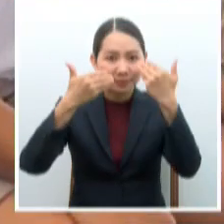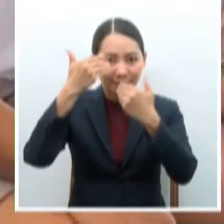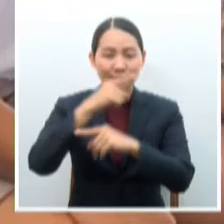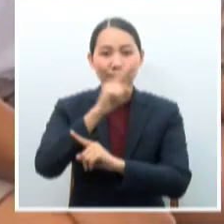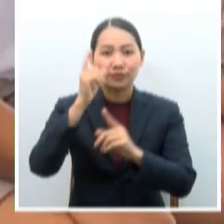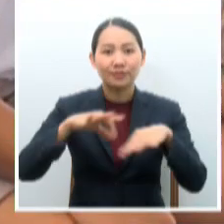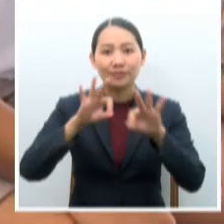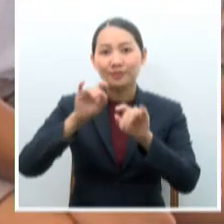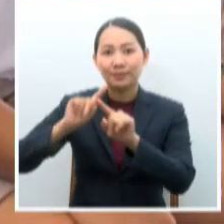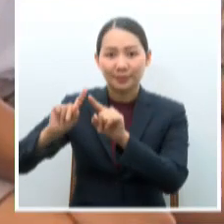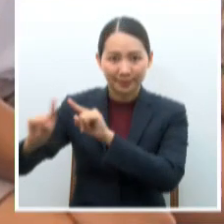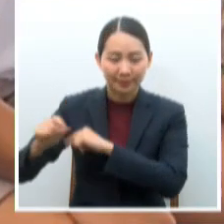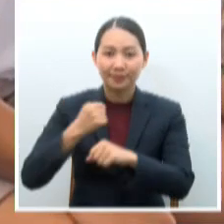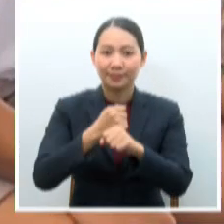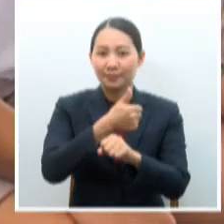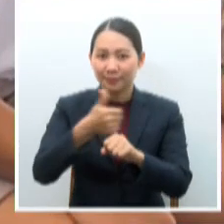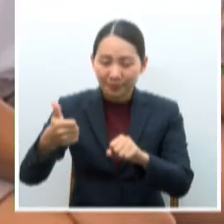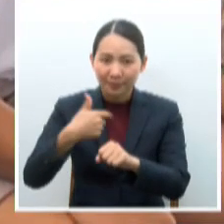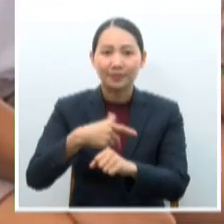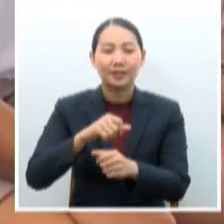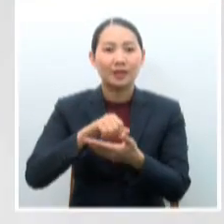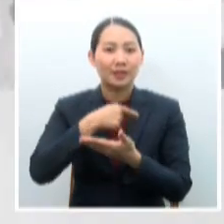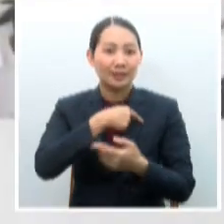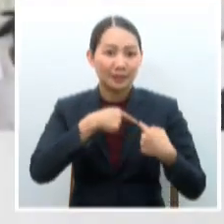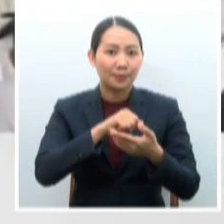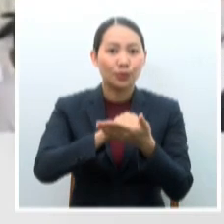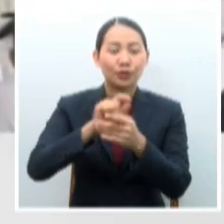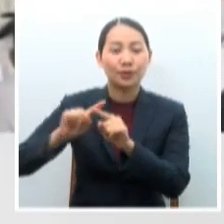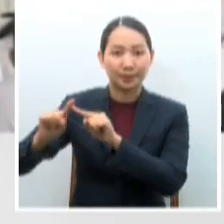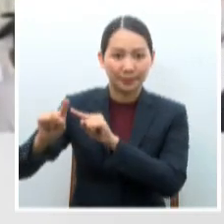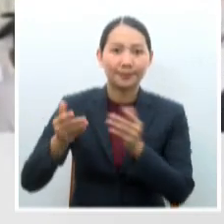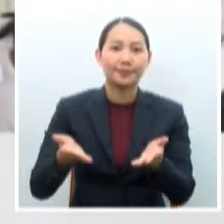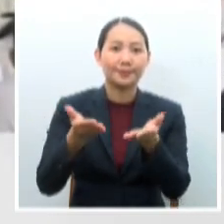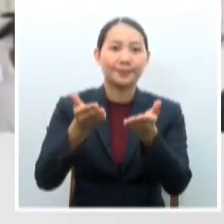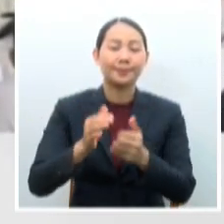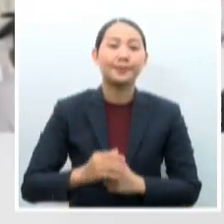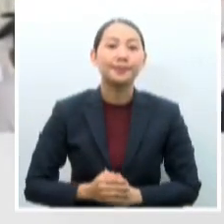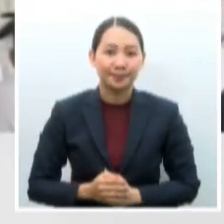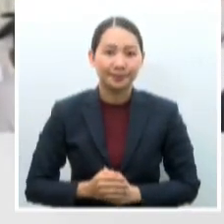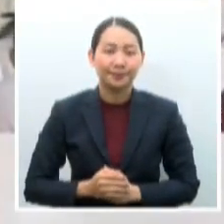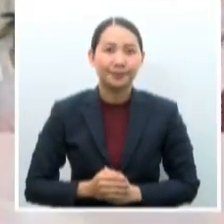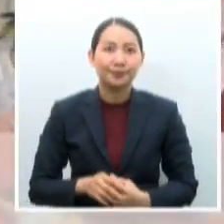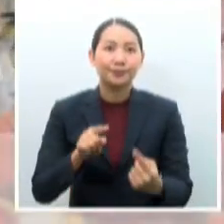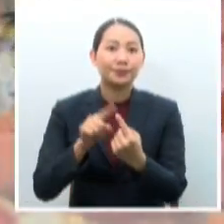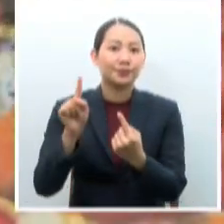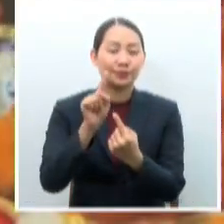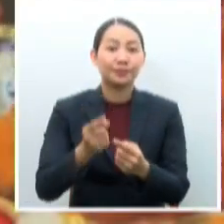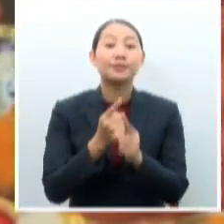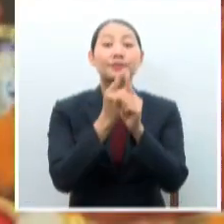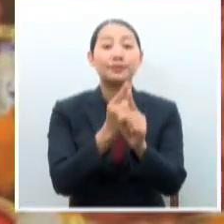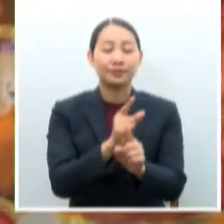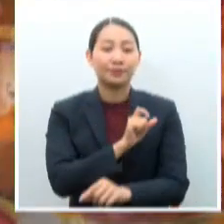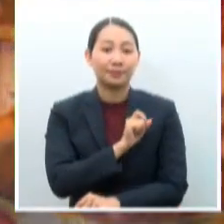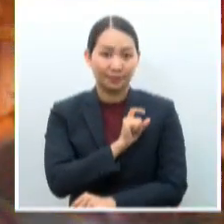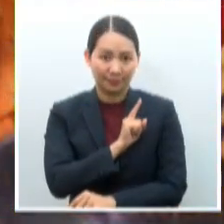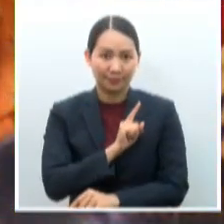าวให้ผู้อื่นปฏิบัติตนได้อย่างเหมาะสมด้านยึดมั่นในศาสนาโรงเรียนดงบังพิสัยนวการ